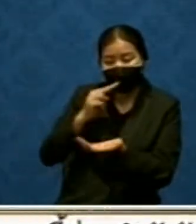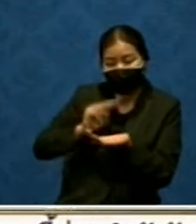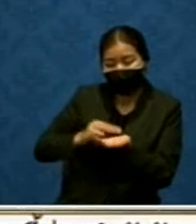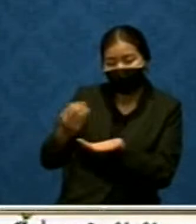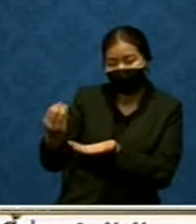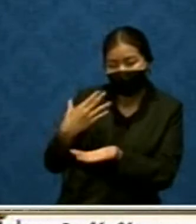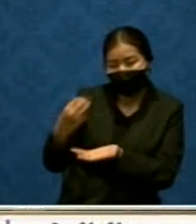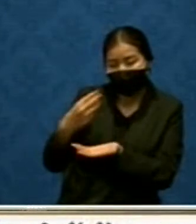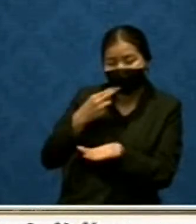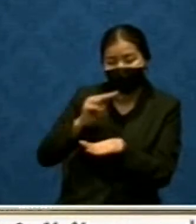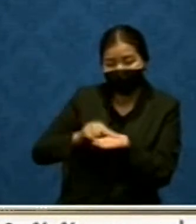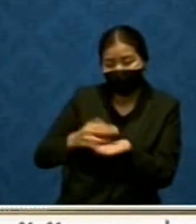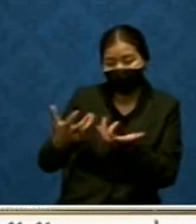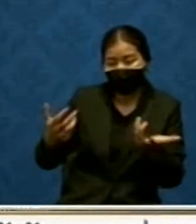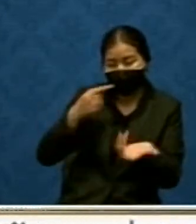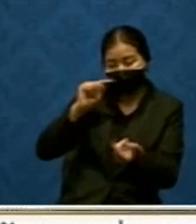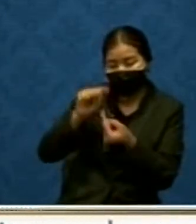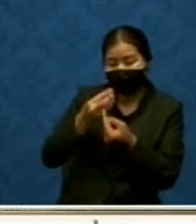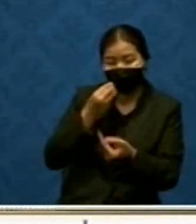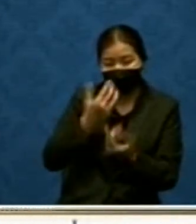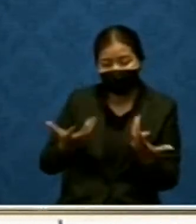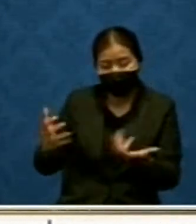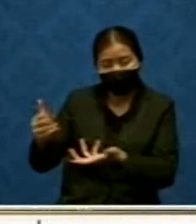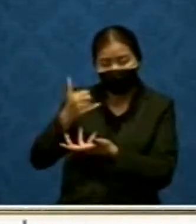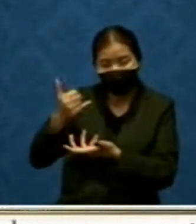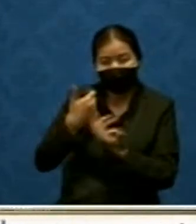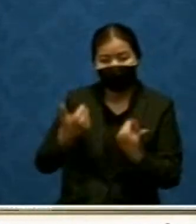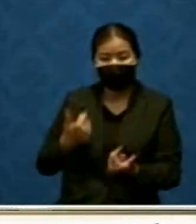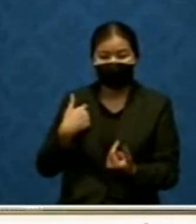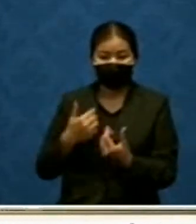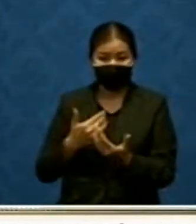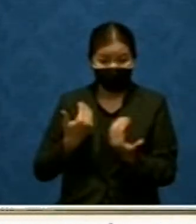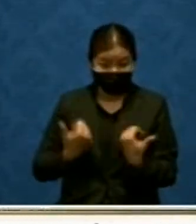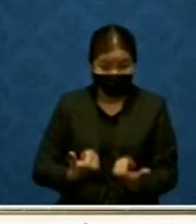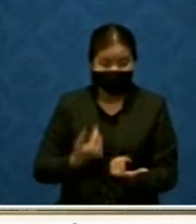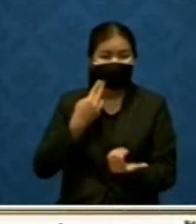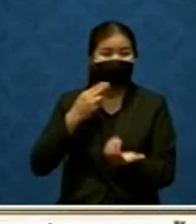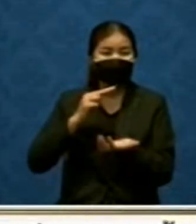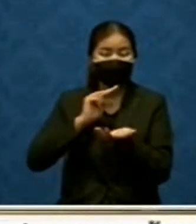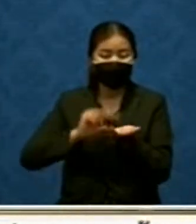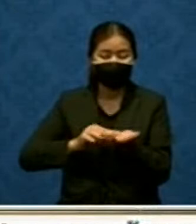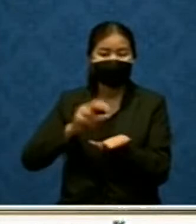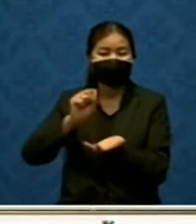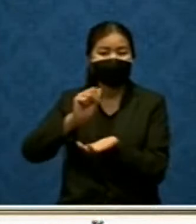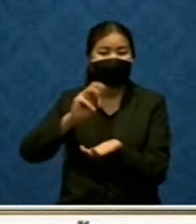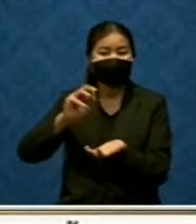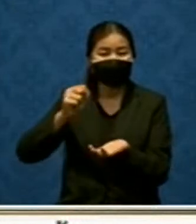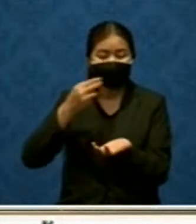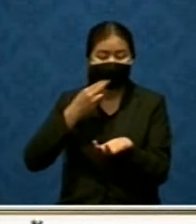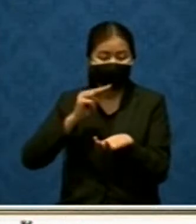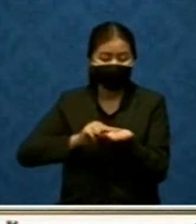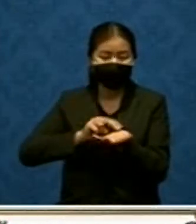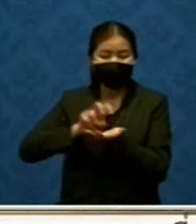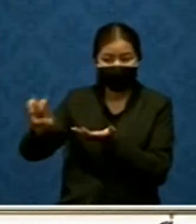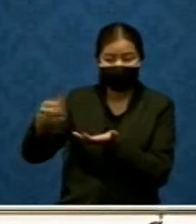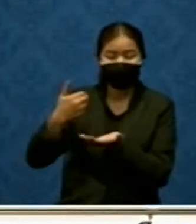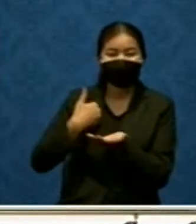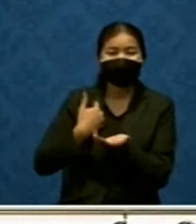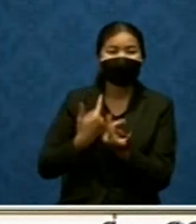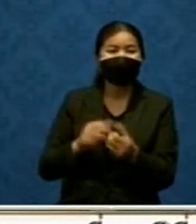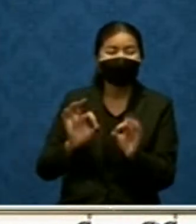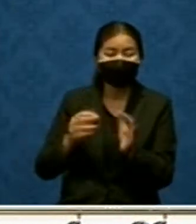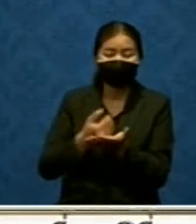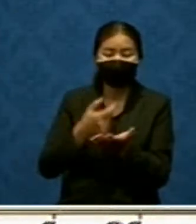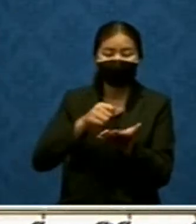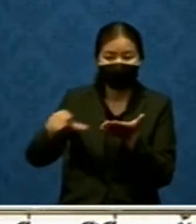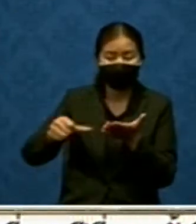ของมาที่บ้านบ้หละ เดยวมโทรสารพัต หลง เข Wamส่ง smh ธรรมธานในมอผมเนี่ยและผมก็ส่งตอบไปหว่าแจ้งเป็ใคร